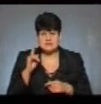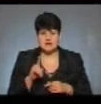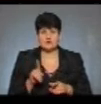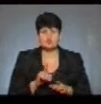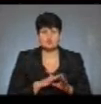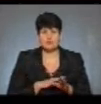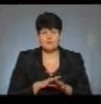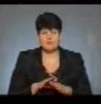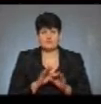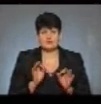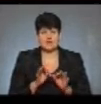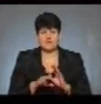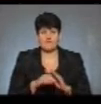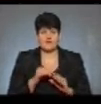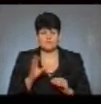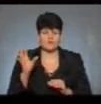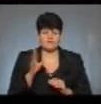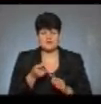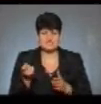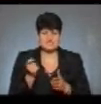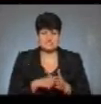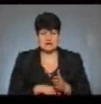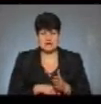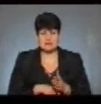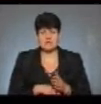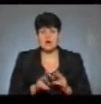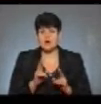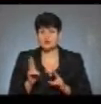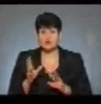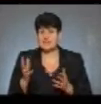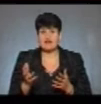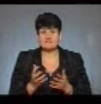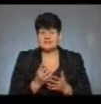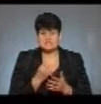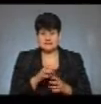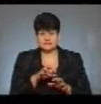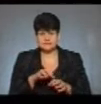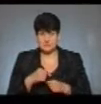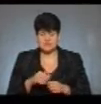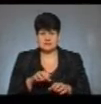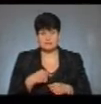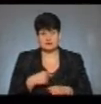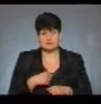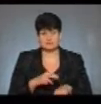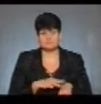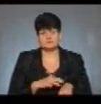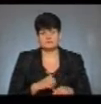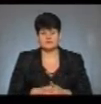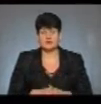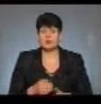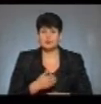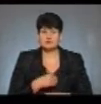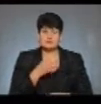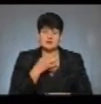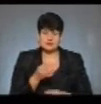повністю ніякого вибору, всі закриті, і хто не встиг вилучити, вони вилучені правоохоронцями. Хочу нагадати,